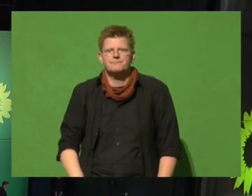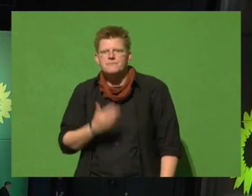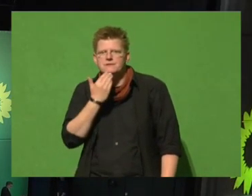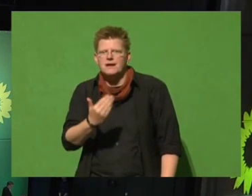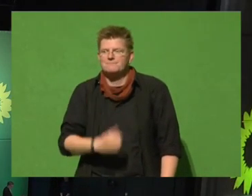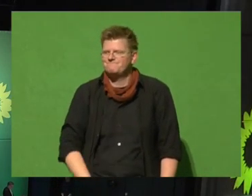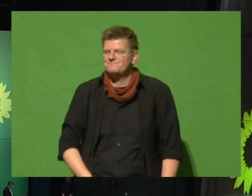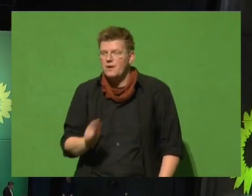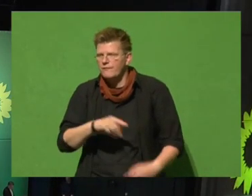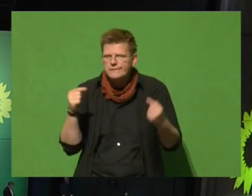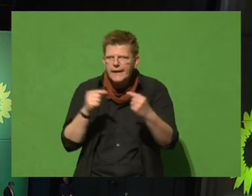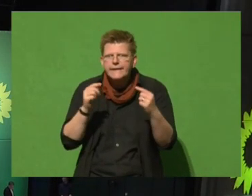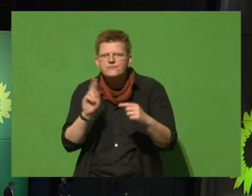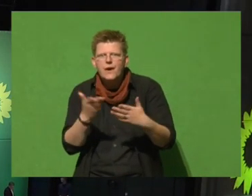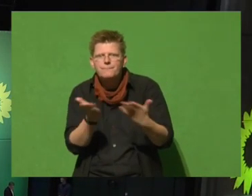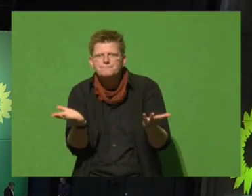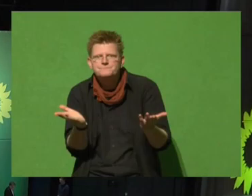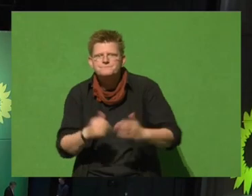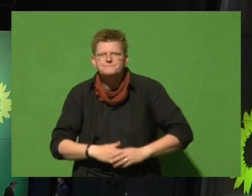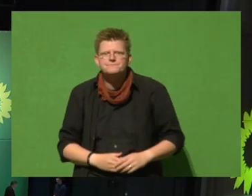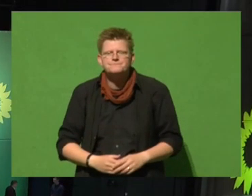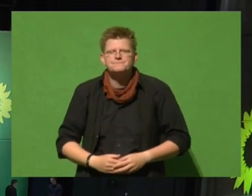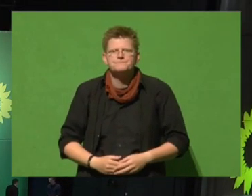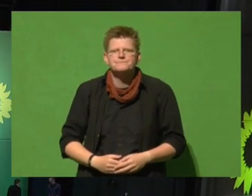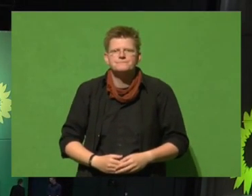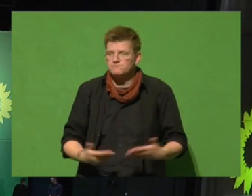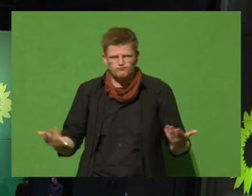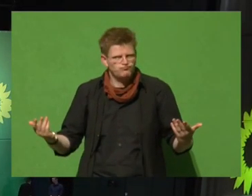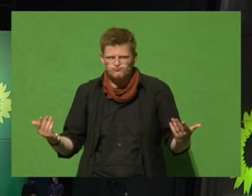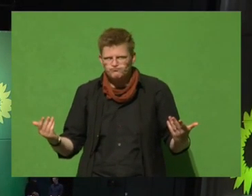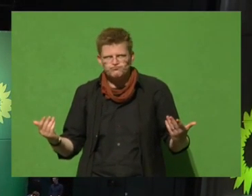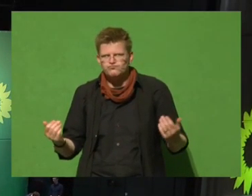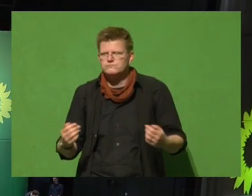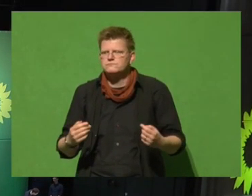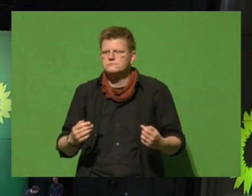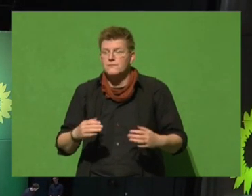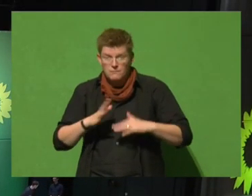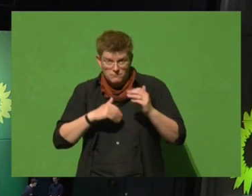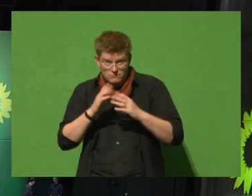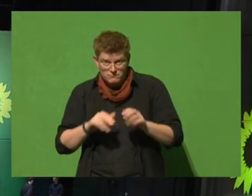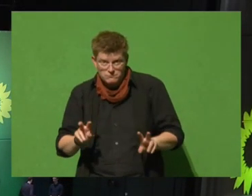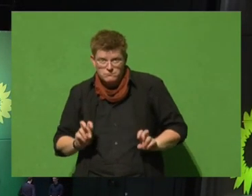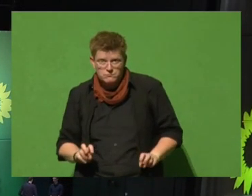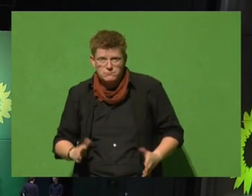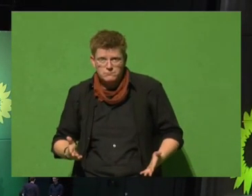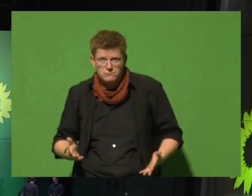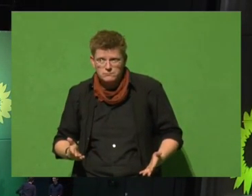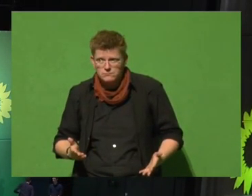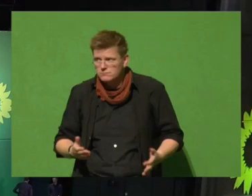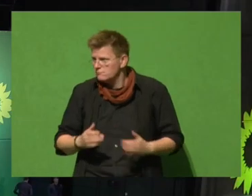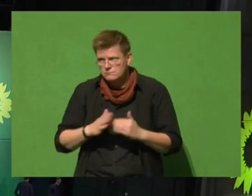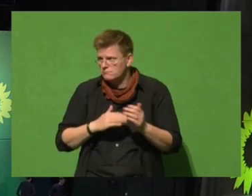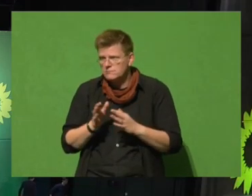Dankeschön. Wer stimmt dagegen? Ich sehe keine Gegenstimme. Wer enthält sich? Auch da sehe ich